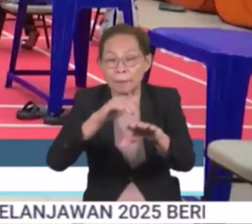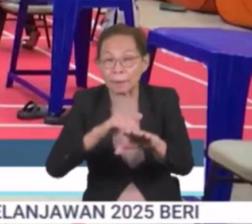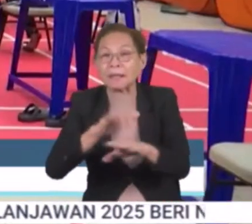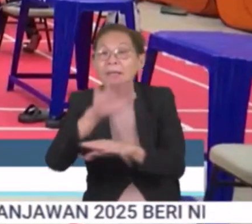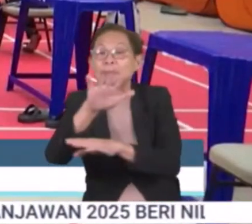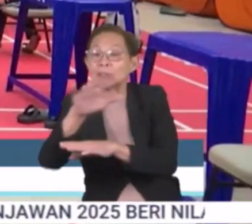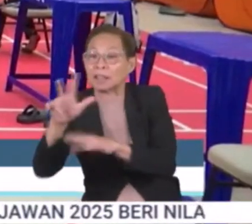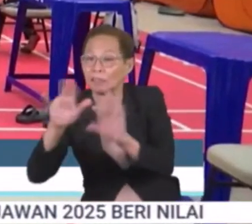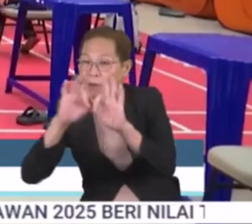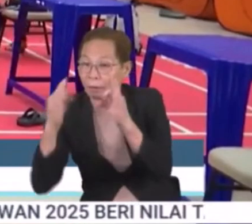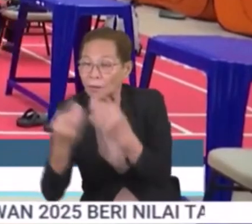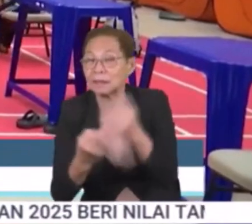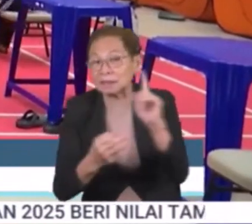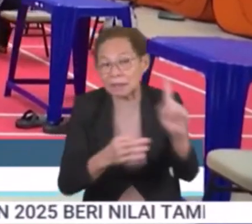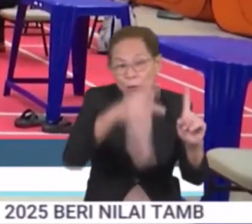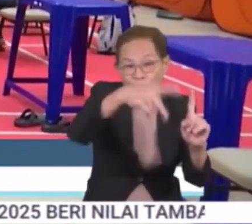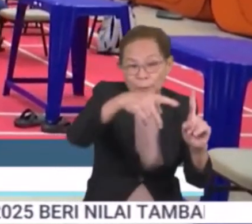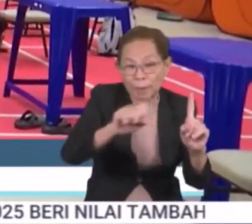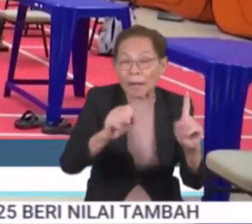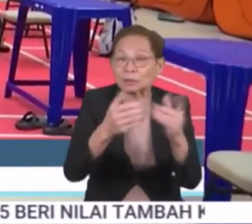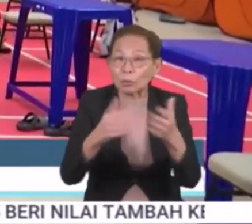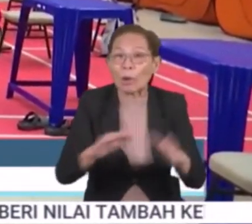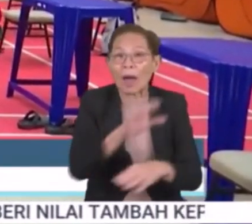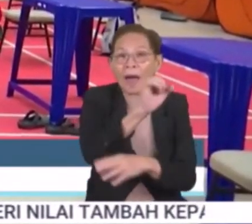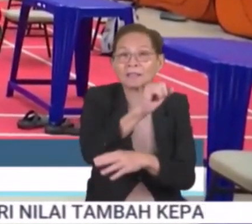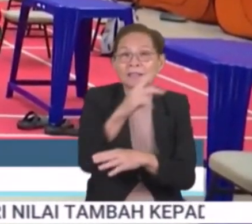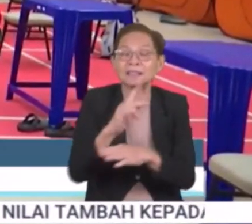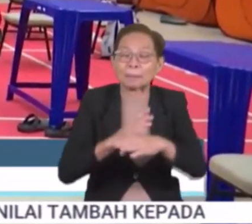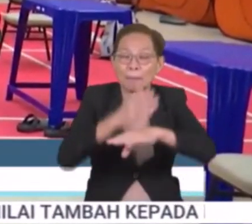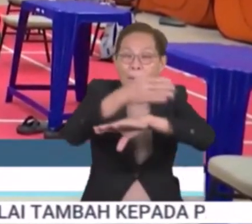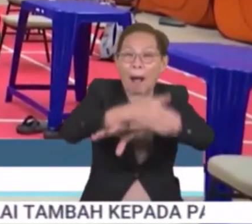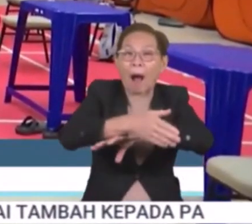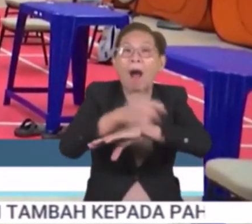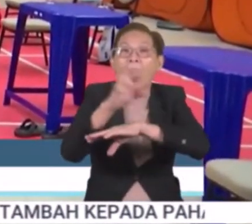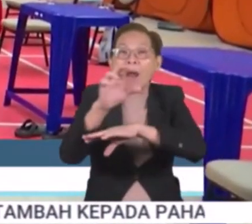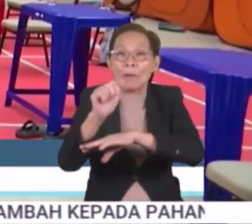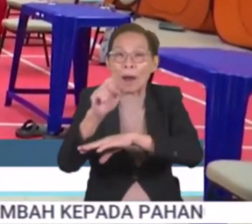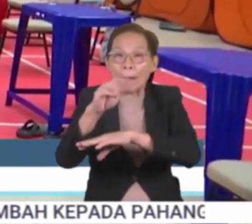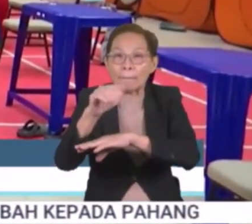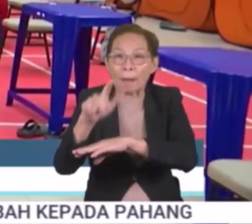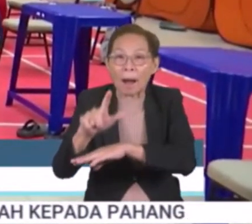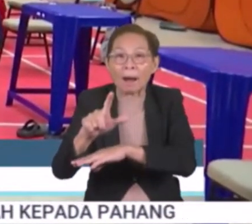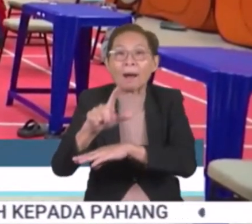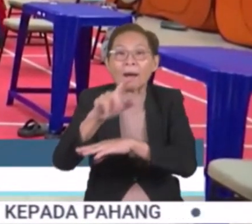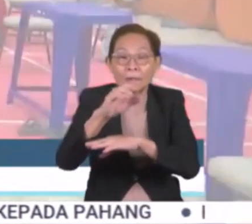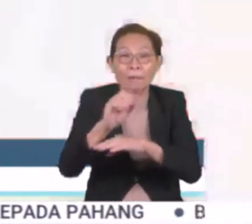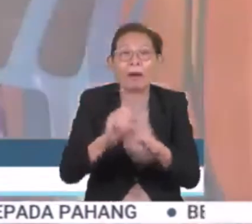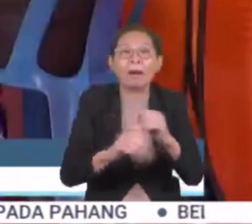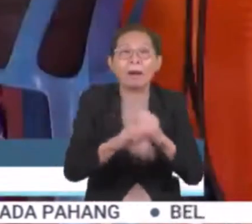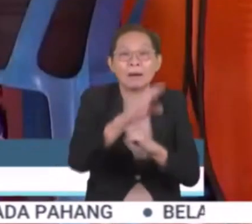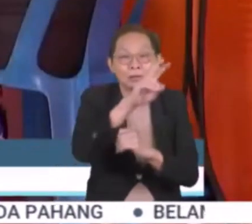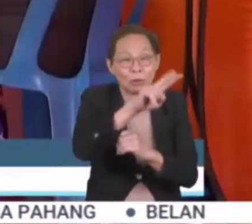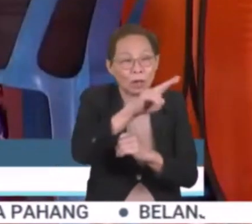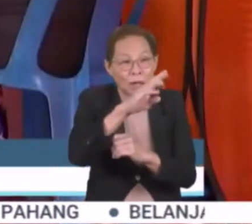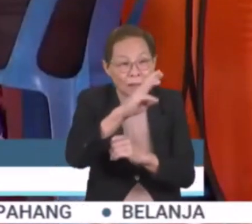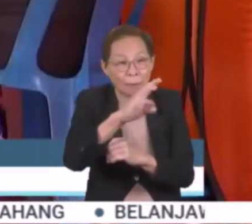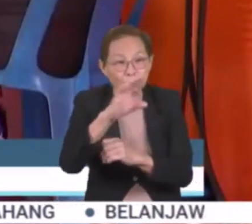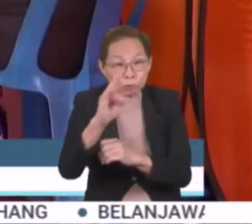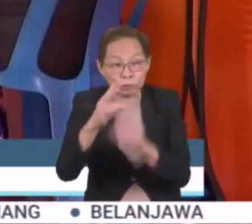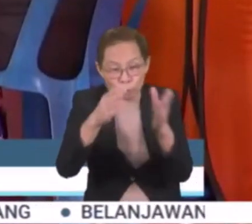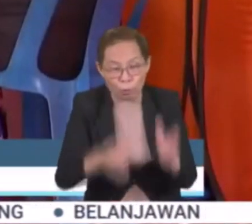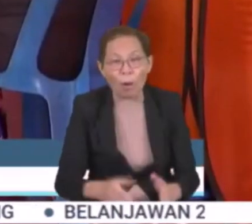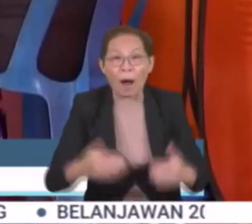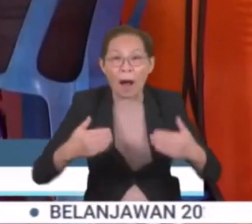keluarga satu lagi PPS dibuka di SK seberang ramal menempatkan 287 penduduk terjejas daripada